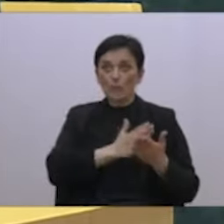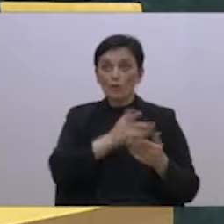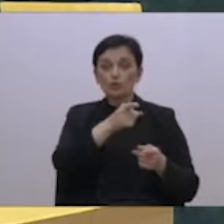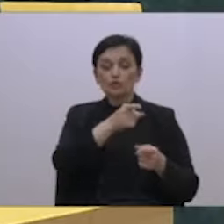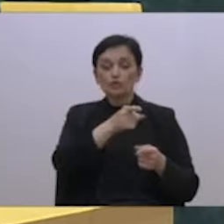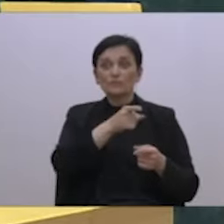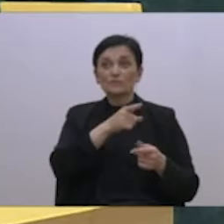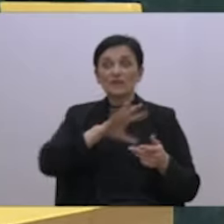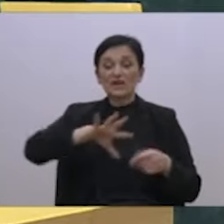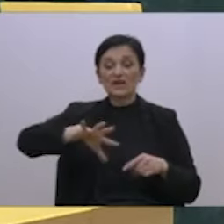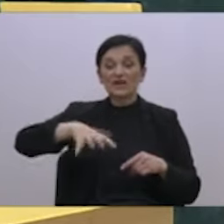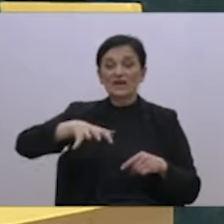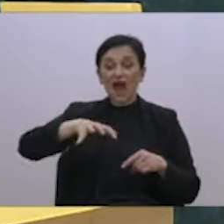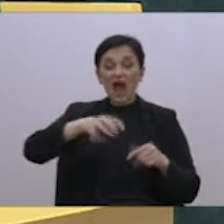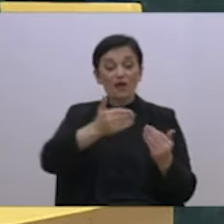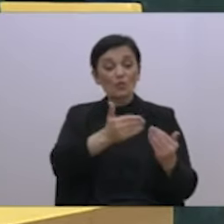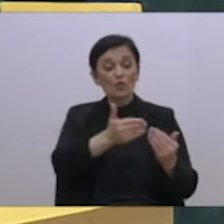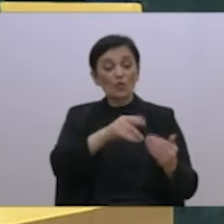შემოგა კაზინოსათვის საჭირო